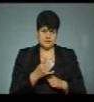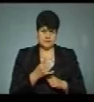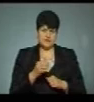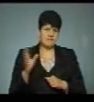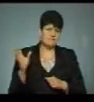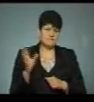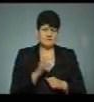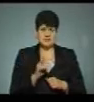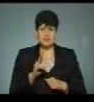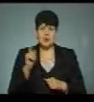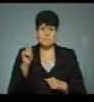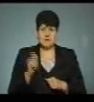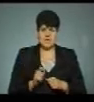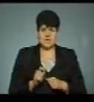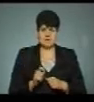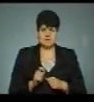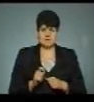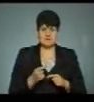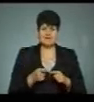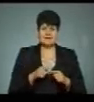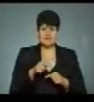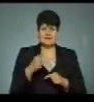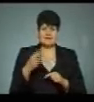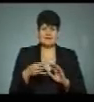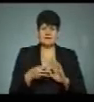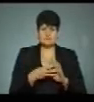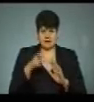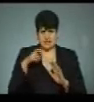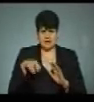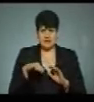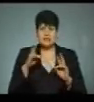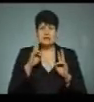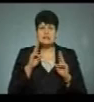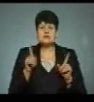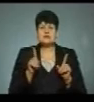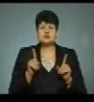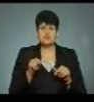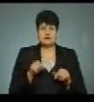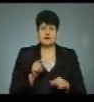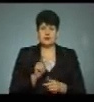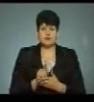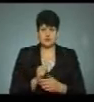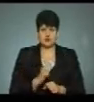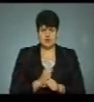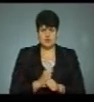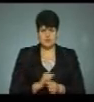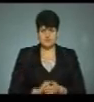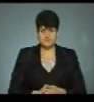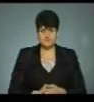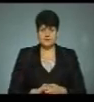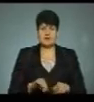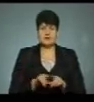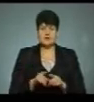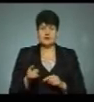всі, хто приїхав з цих 38 країн і не знають, що вони повинні зробити. Також у